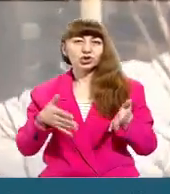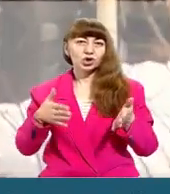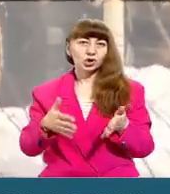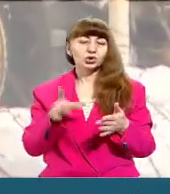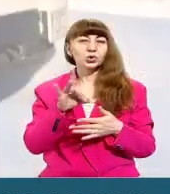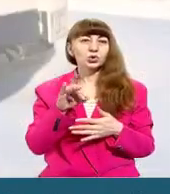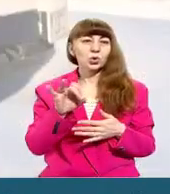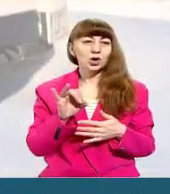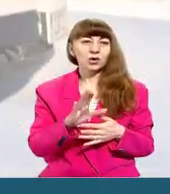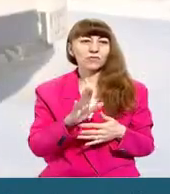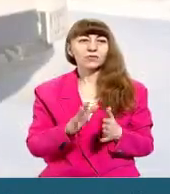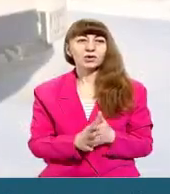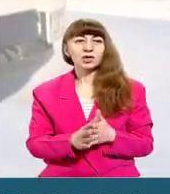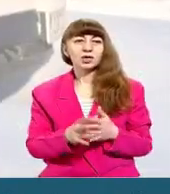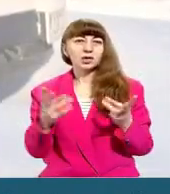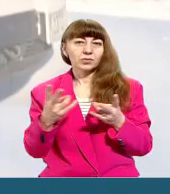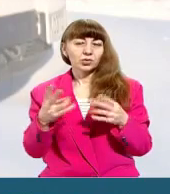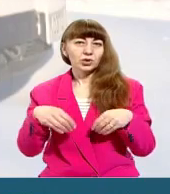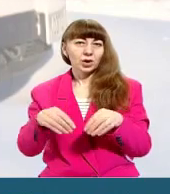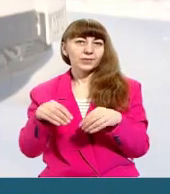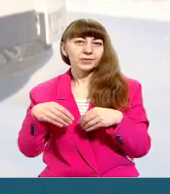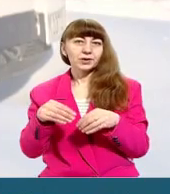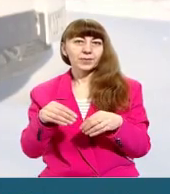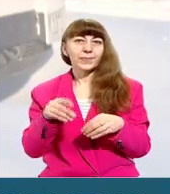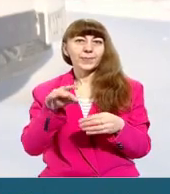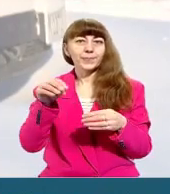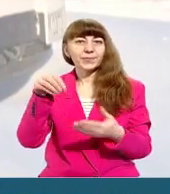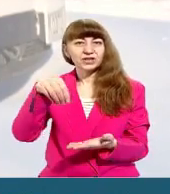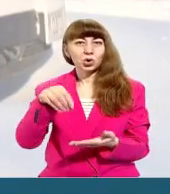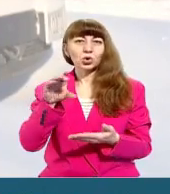өңдеумен айналысуға міндеттелген. Гүлім Қажымқызы, Диар Ахметшин, Қостанай телеарнасы.